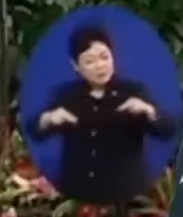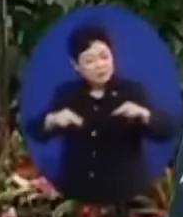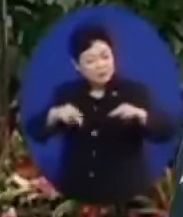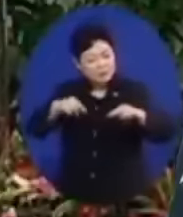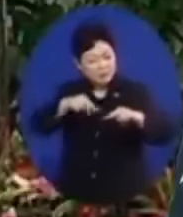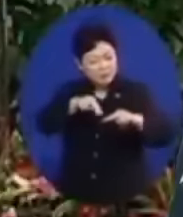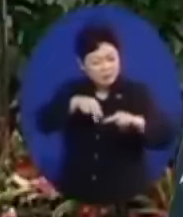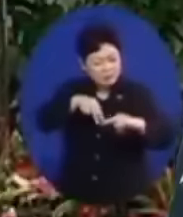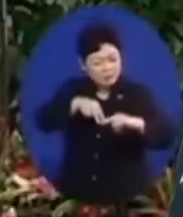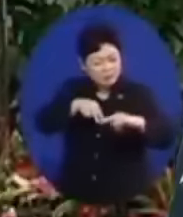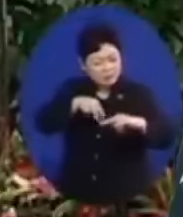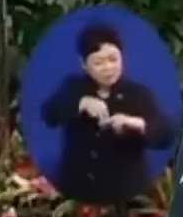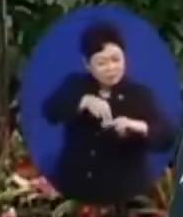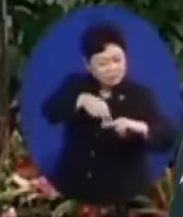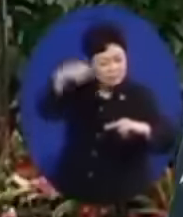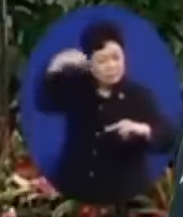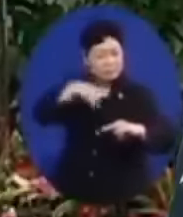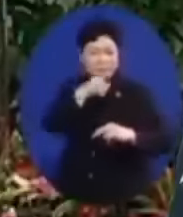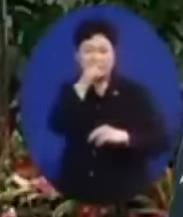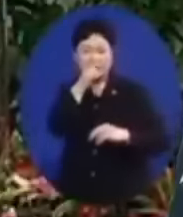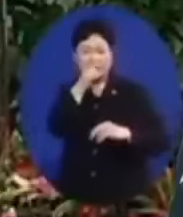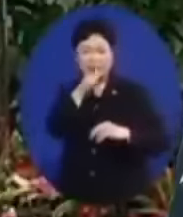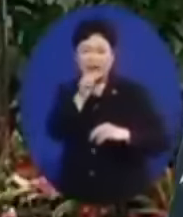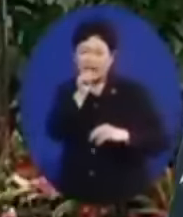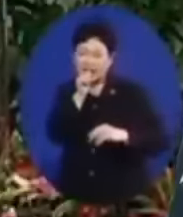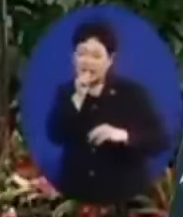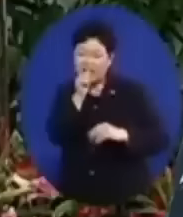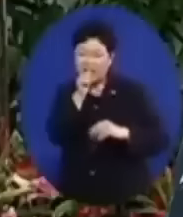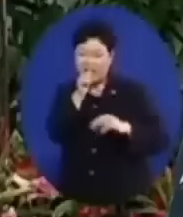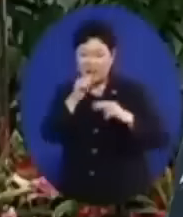속이지만 발끝이 닿는 대로 철길을 따라